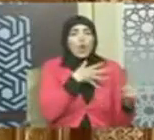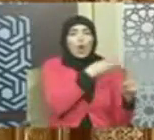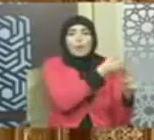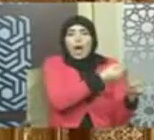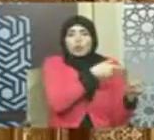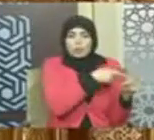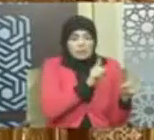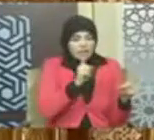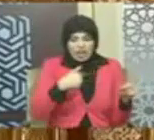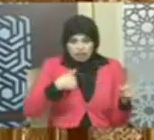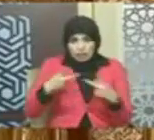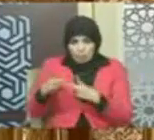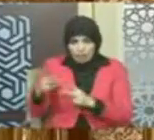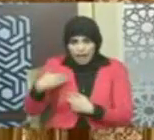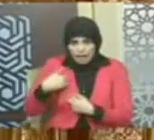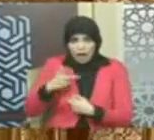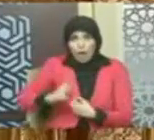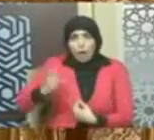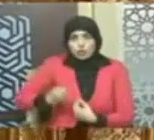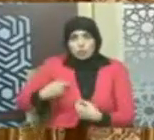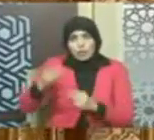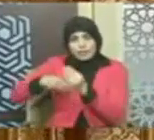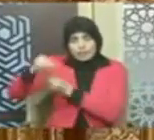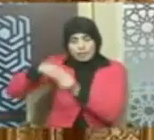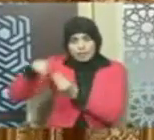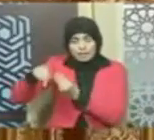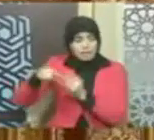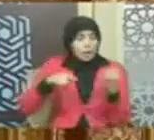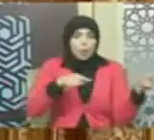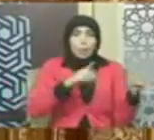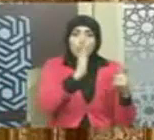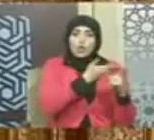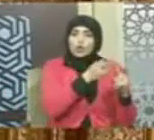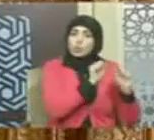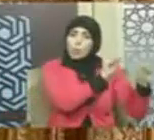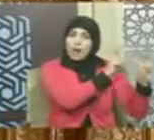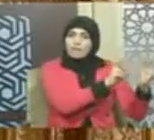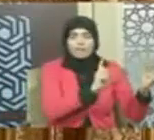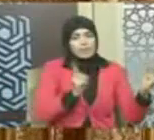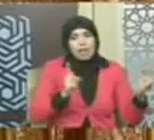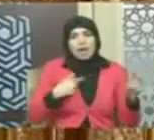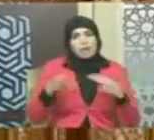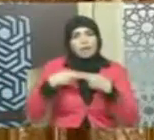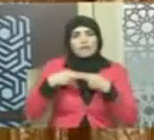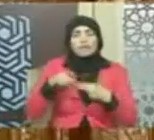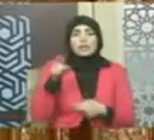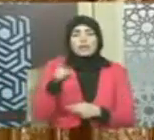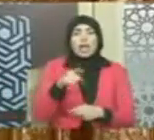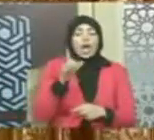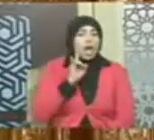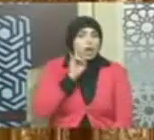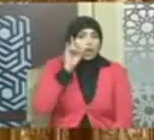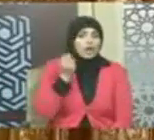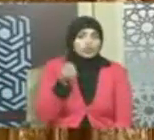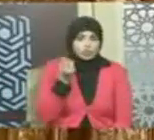ممنوع. أشيع أن سيدنا عثمان قتل، فدعا النبي صلى الله عليه